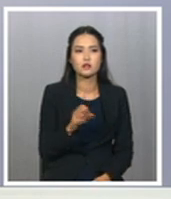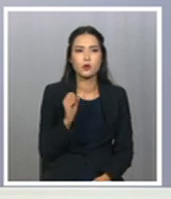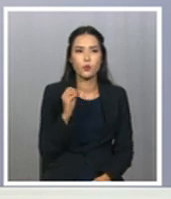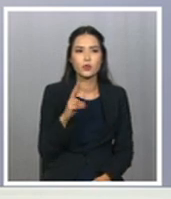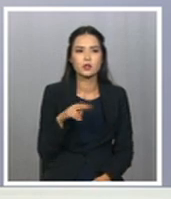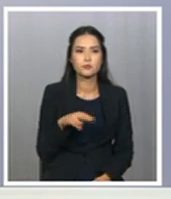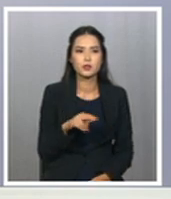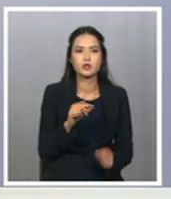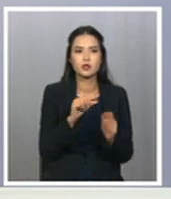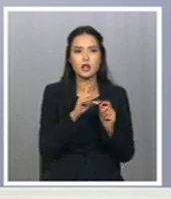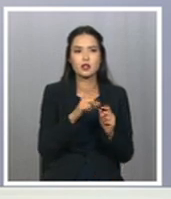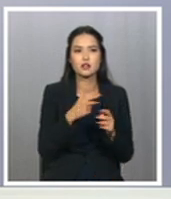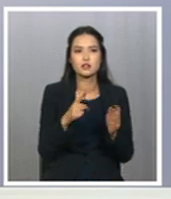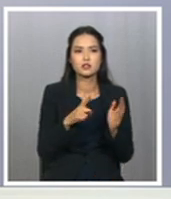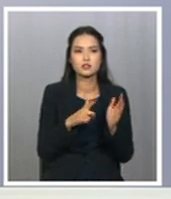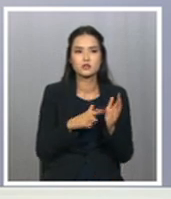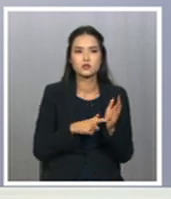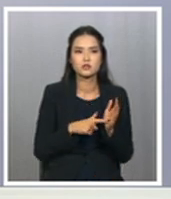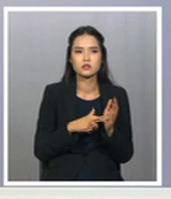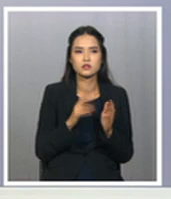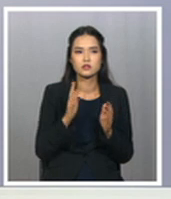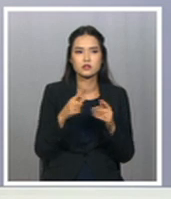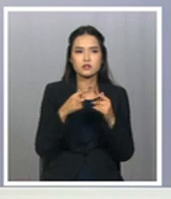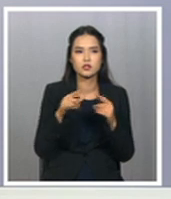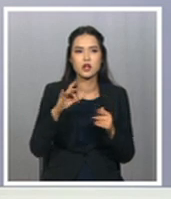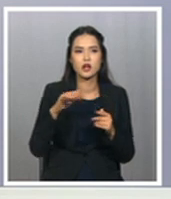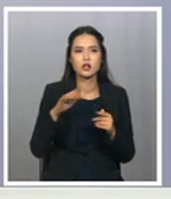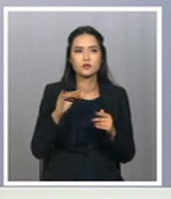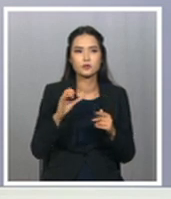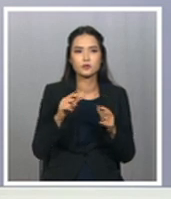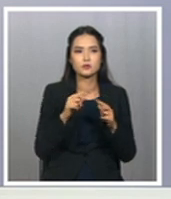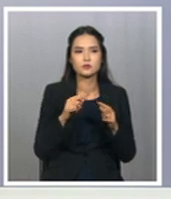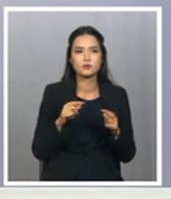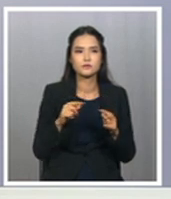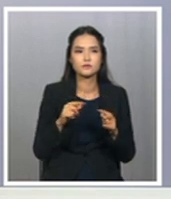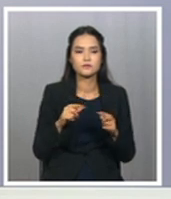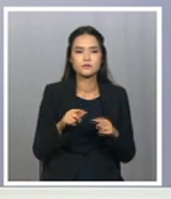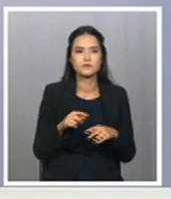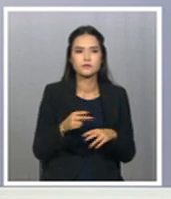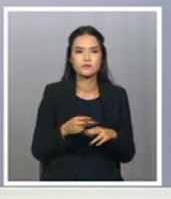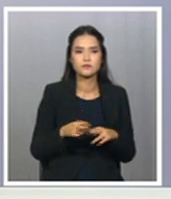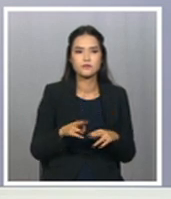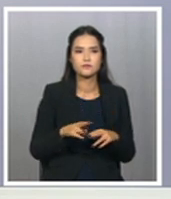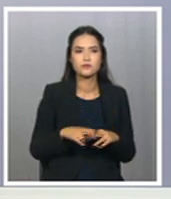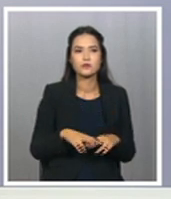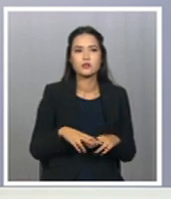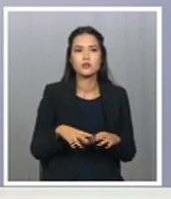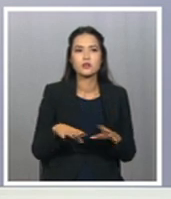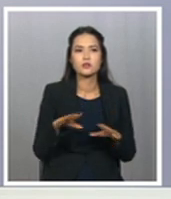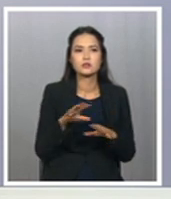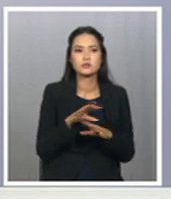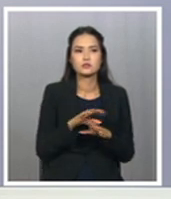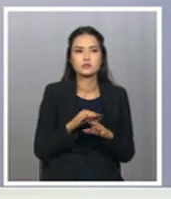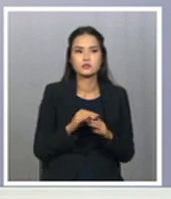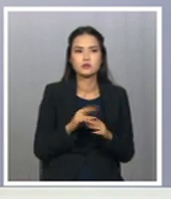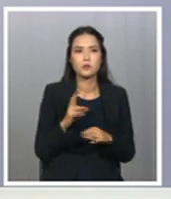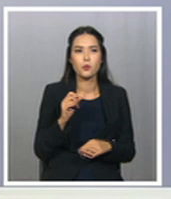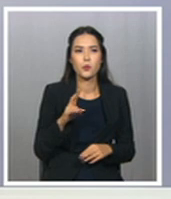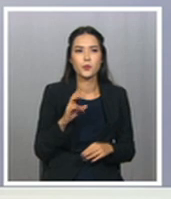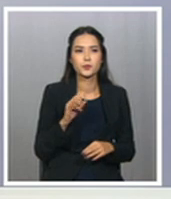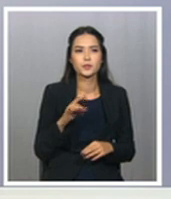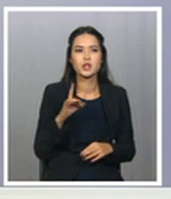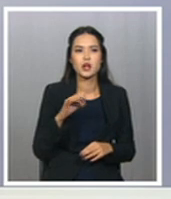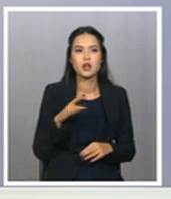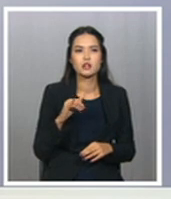сектордың радиусы ол 7-ге тең. Одан конус оралып жасалатын болса, бұл радиус